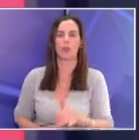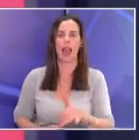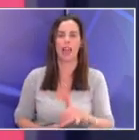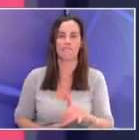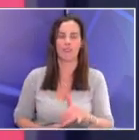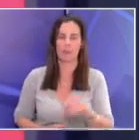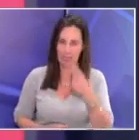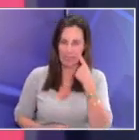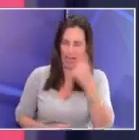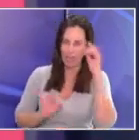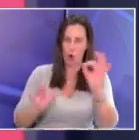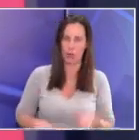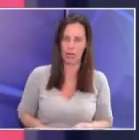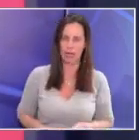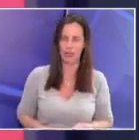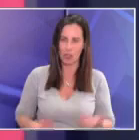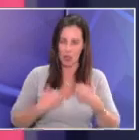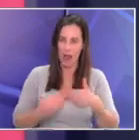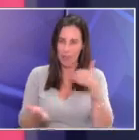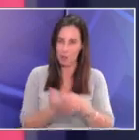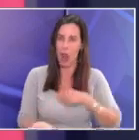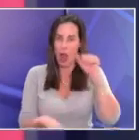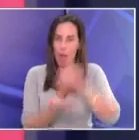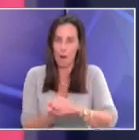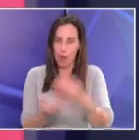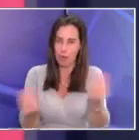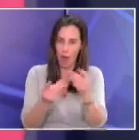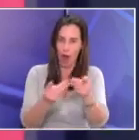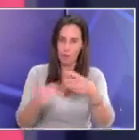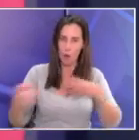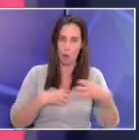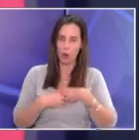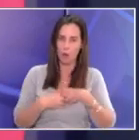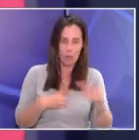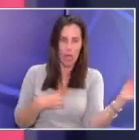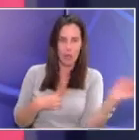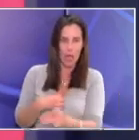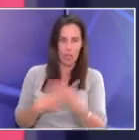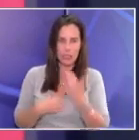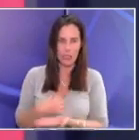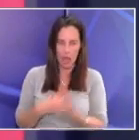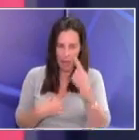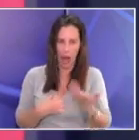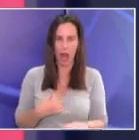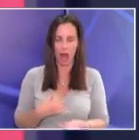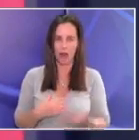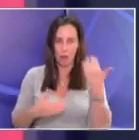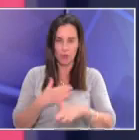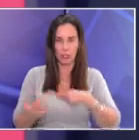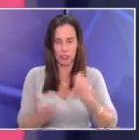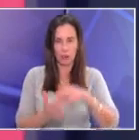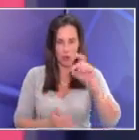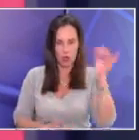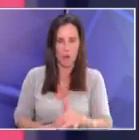שקלים. זה נראה לך הגיוני שאני אמשיך לממן אירועים ומופעים שמסיתים כנגד מדינת ישראל, ובסוף אני אקנוס